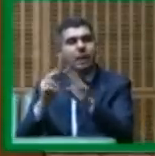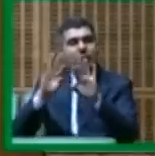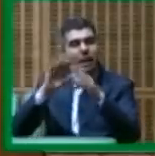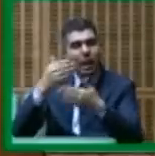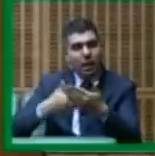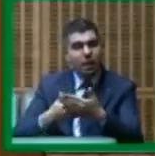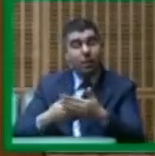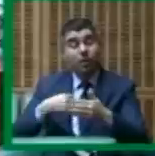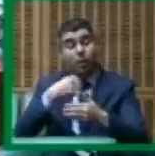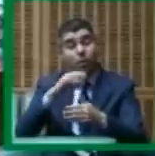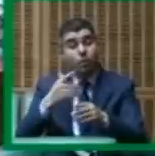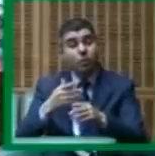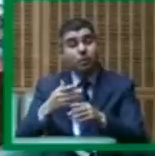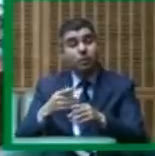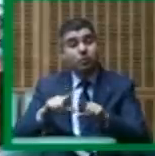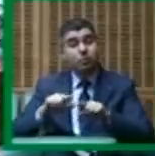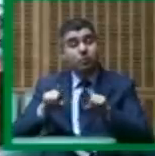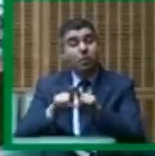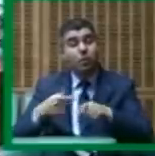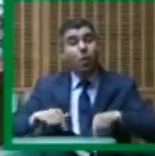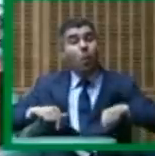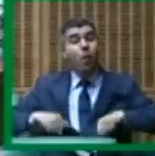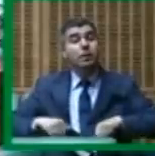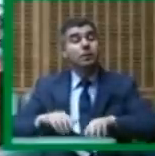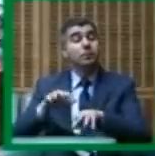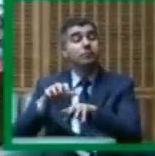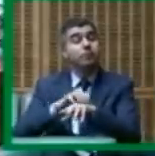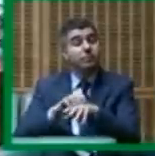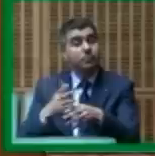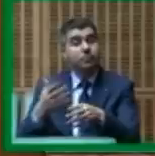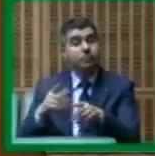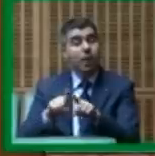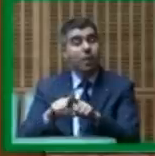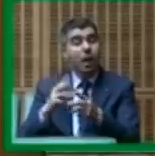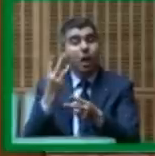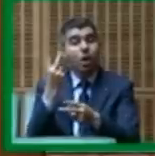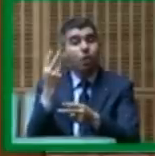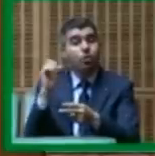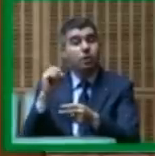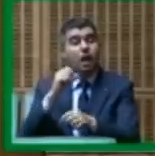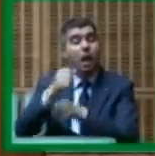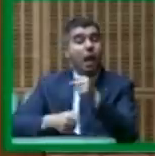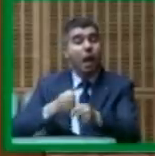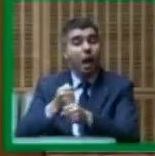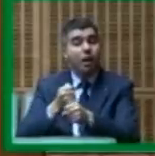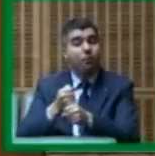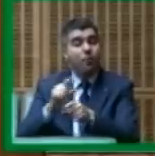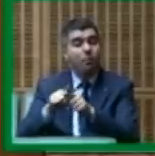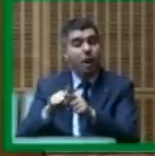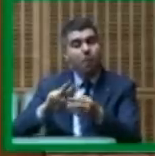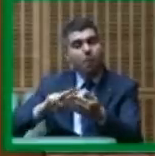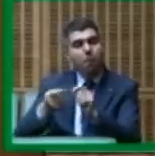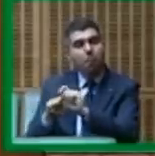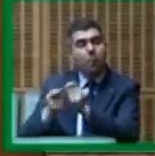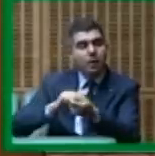يعني كيقولوا لي وخصوصا السيد وزير الدولة تيقول لي السيد الى 20 سنه الوضع في المغرب تبدل وتغير.